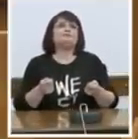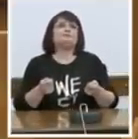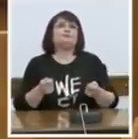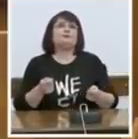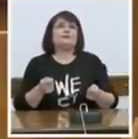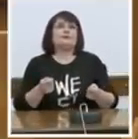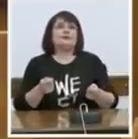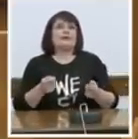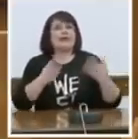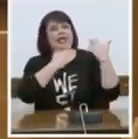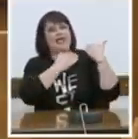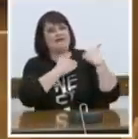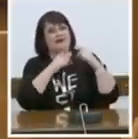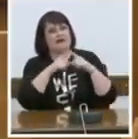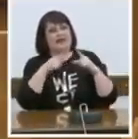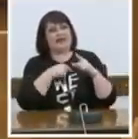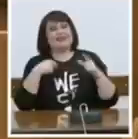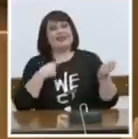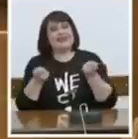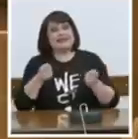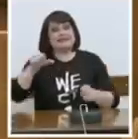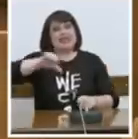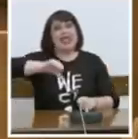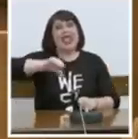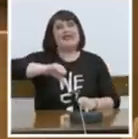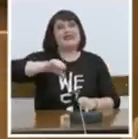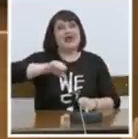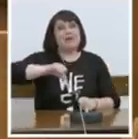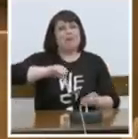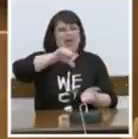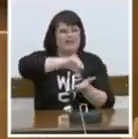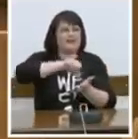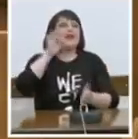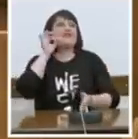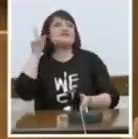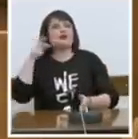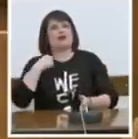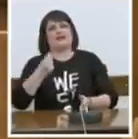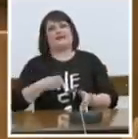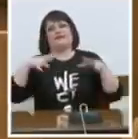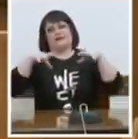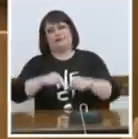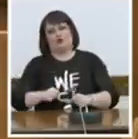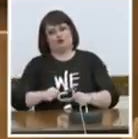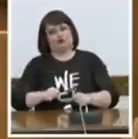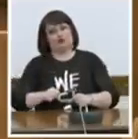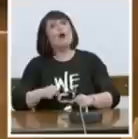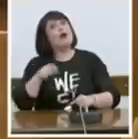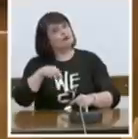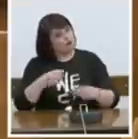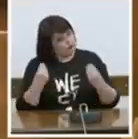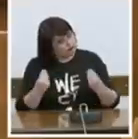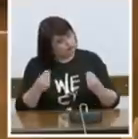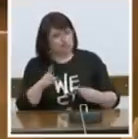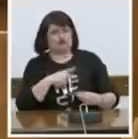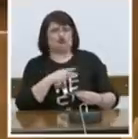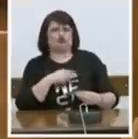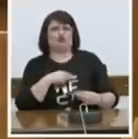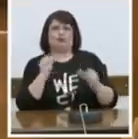ανάληψη της διοίκησης της ΕΙΔΑΠ και της ΕΙΑΘ από το δημόσιο. Την χαιρετίζουμε την πρωτοβουλία αυτή